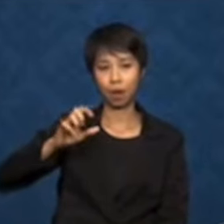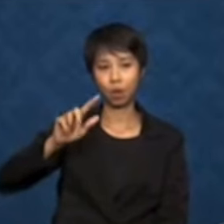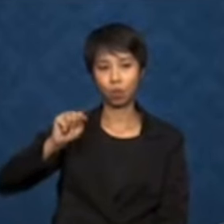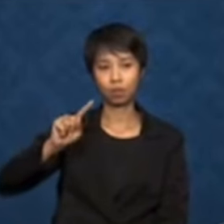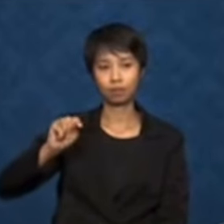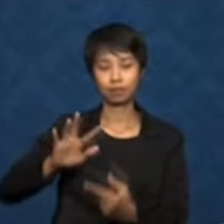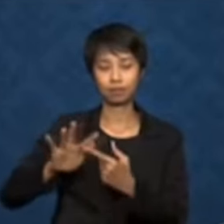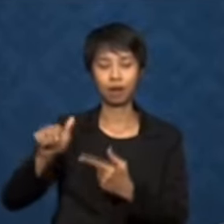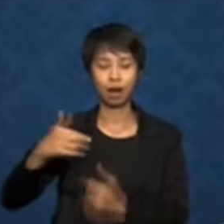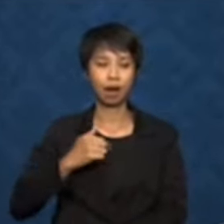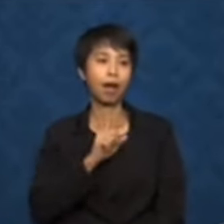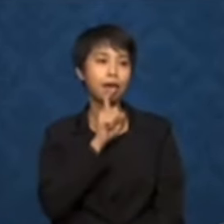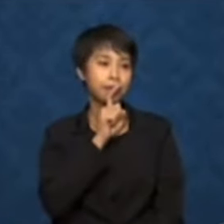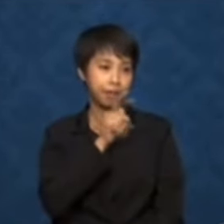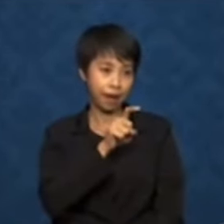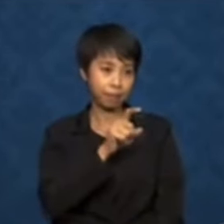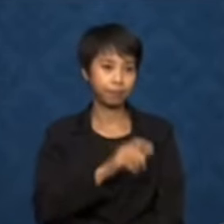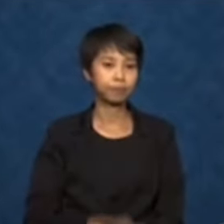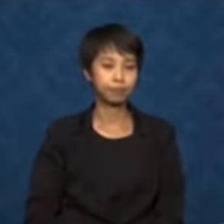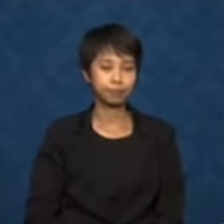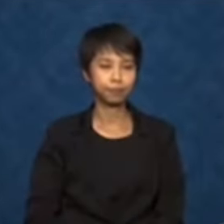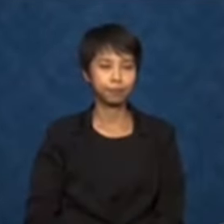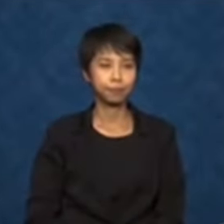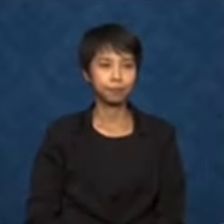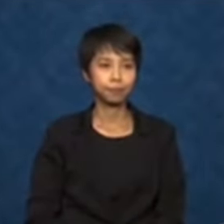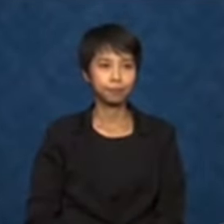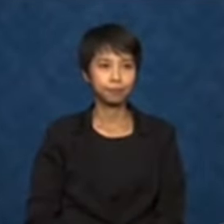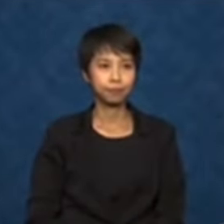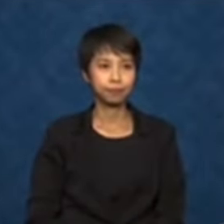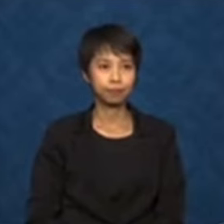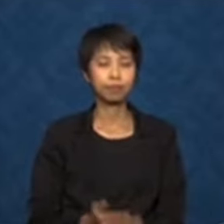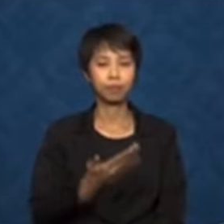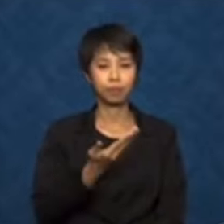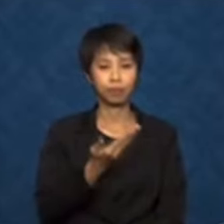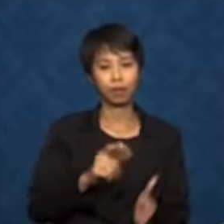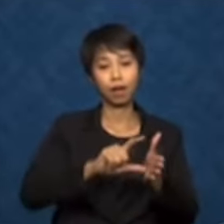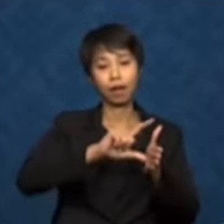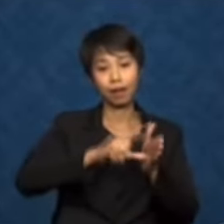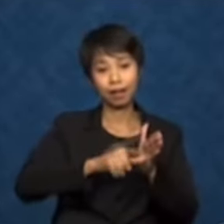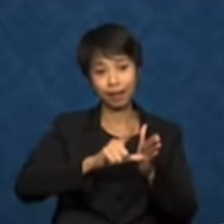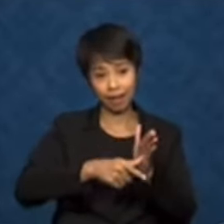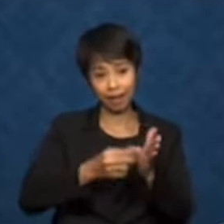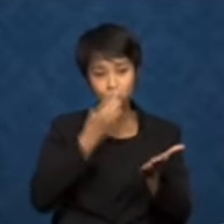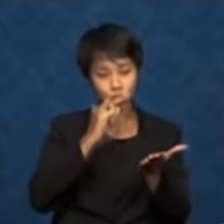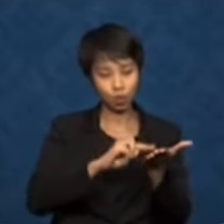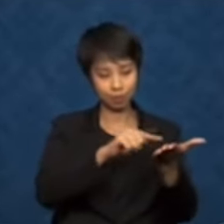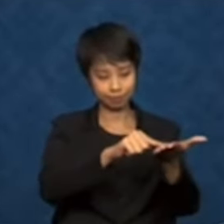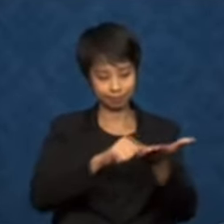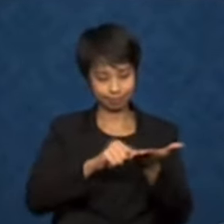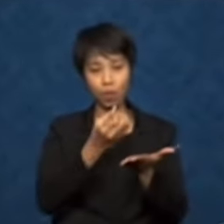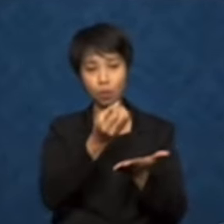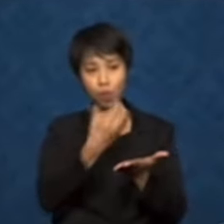ถามรัฐมนตรีประจำสำนักนายกรัฐมนตรีครับด้วยเลขาธิการนายกรัฐมนตรีได้มีหนังสือแจ้งว่าเนื่องจาก